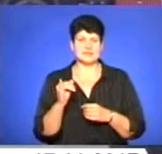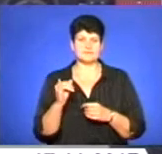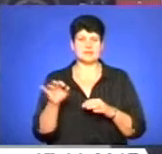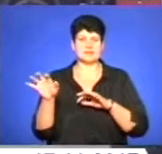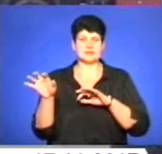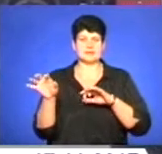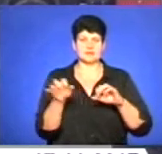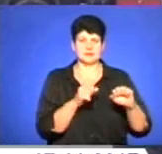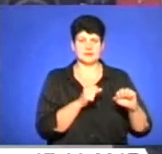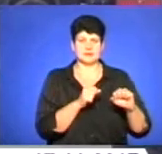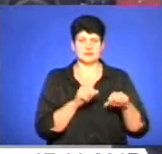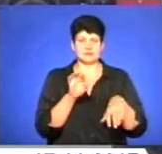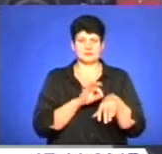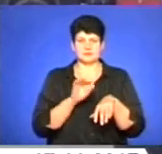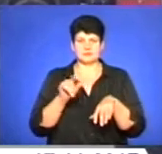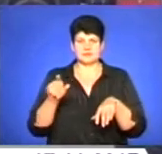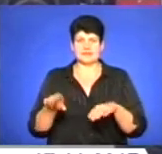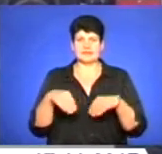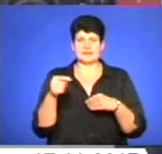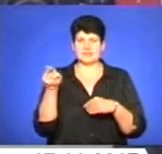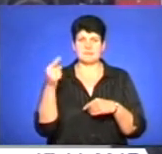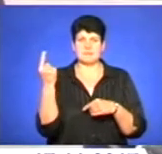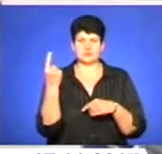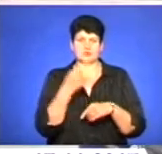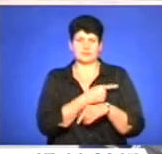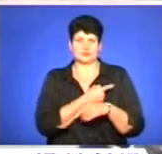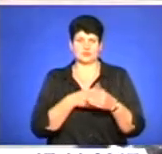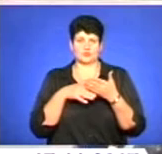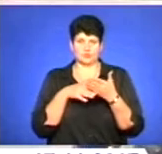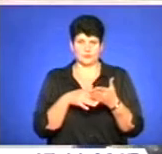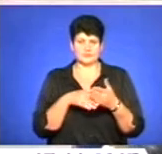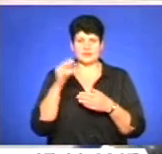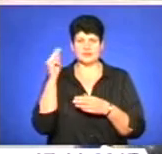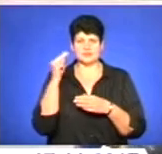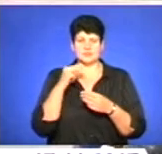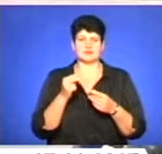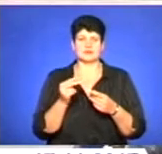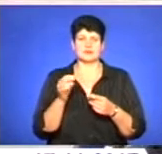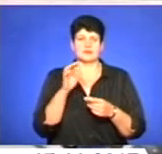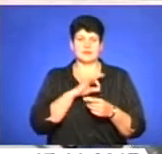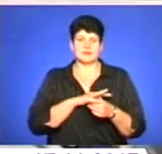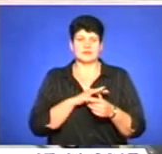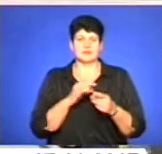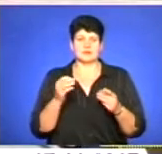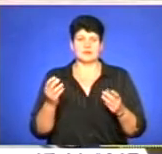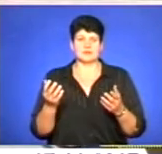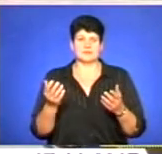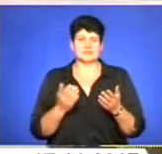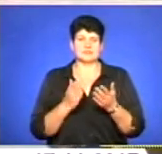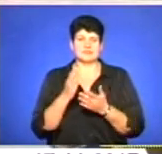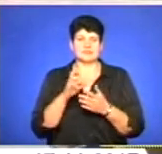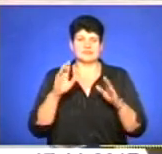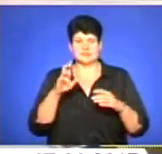витягнути потерпілих і надати їм першу медичну допомогу. До навчань залучені як підрозділи пожежно-рятувальні підрозділи Державної служби